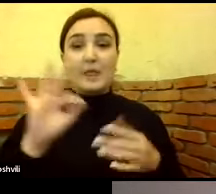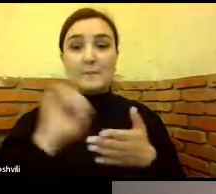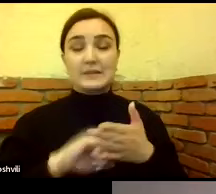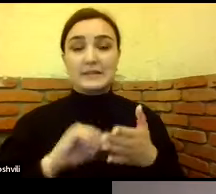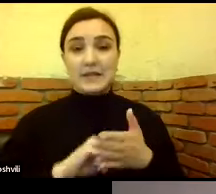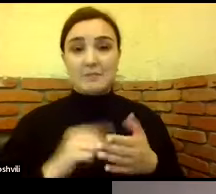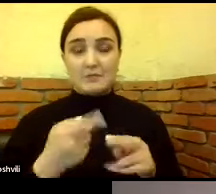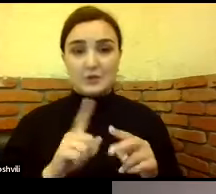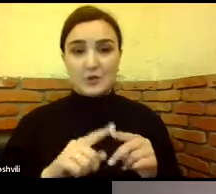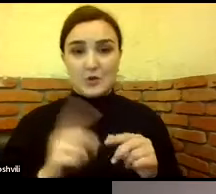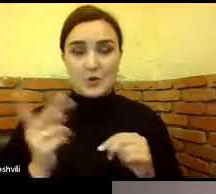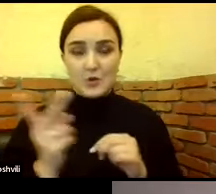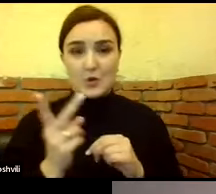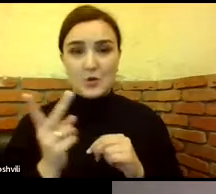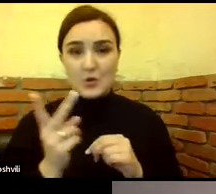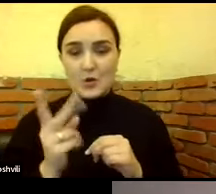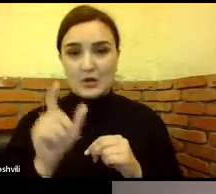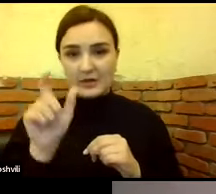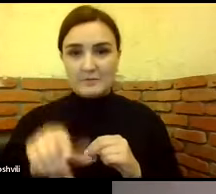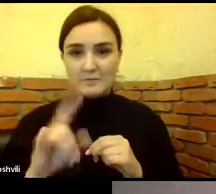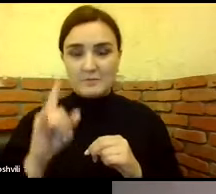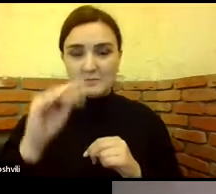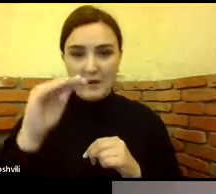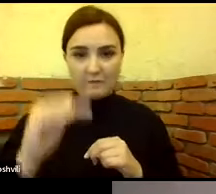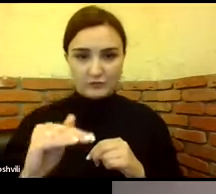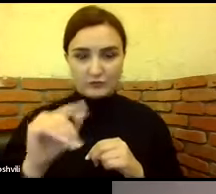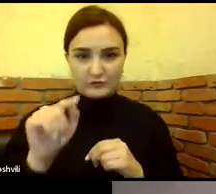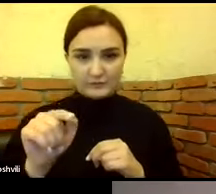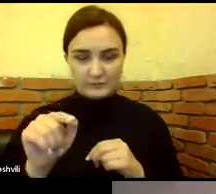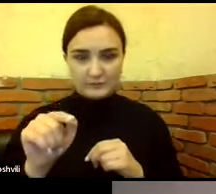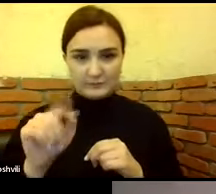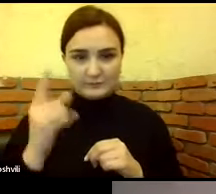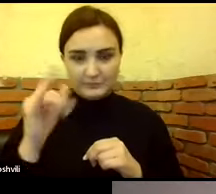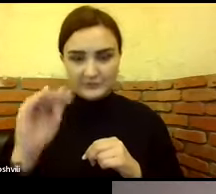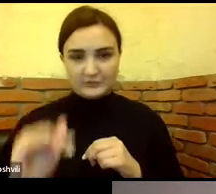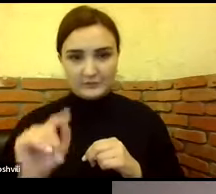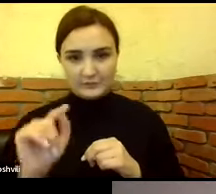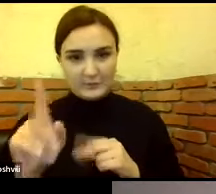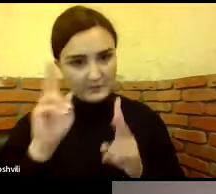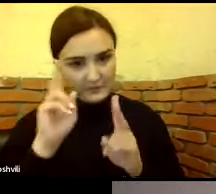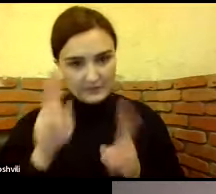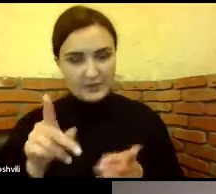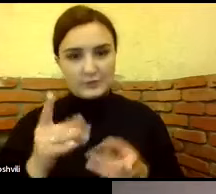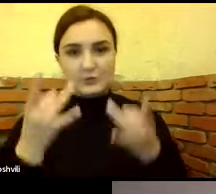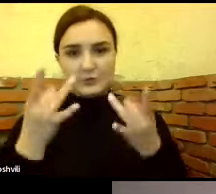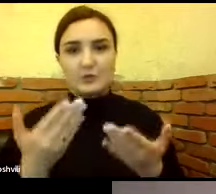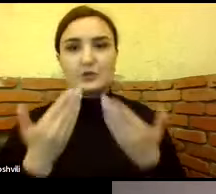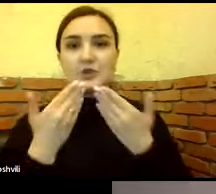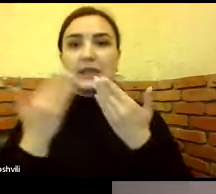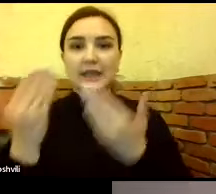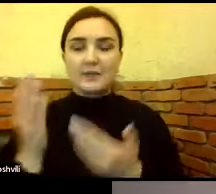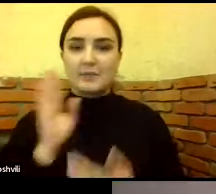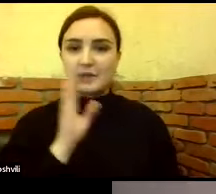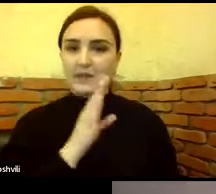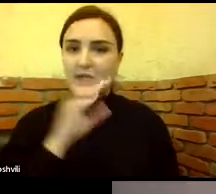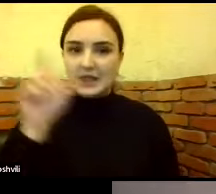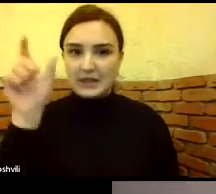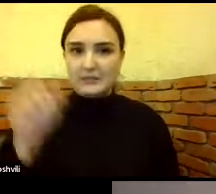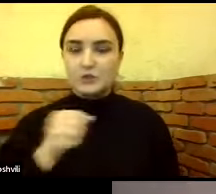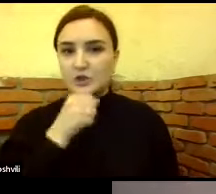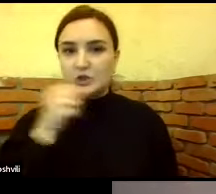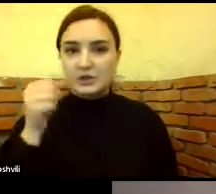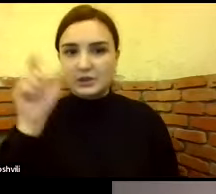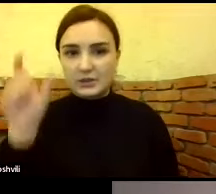ორი ფსიქოტიპი ფაქტობრივად ბავშვი რომელიც იმენა ბავშვმა რომელიც იმენა არის ის და უბრალოდ კითხულობს და ადამიანი რომელიც დიდია